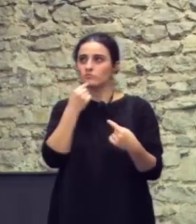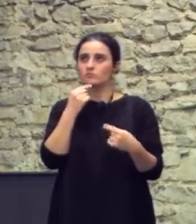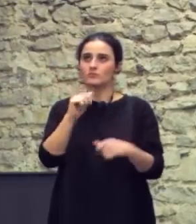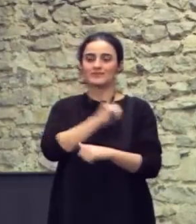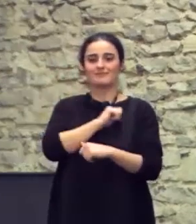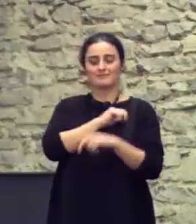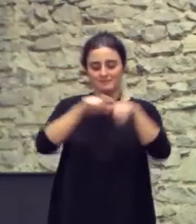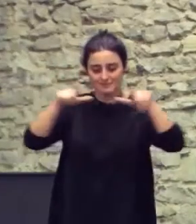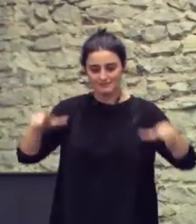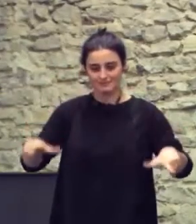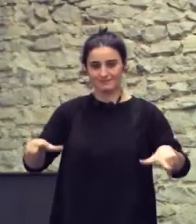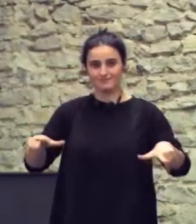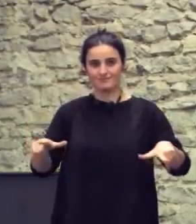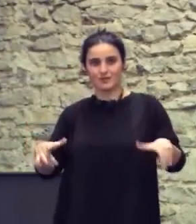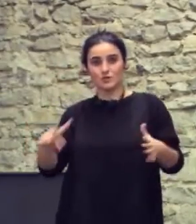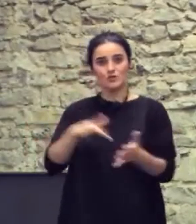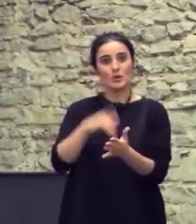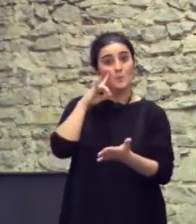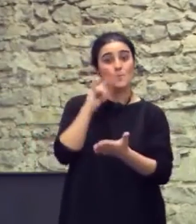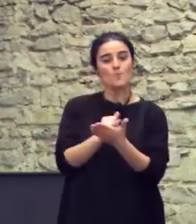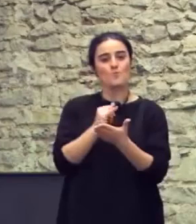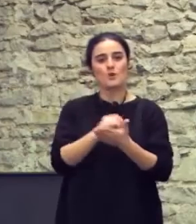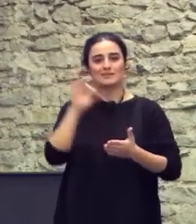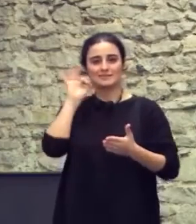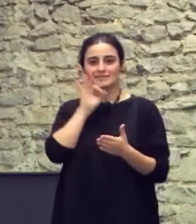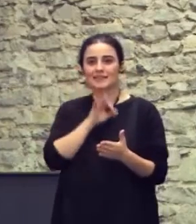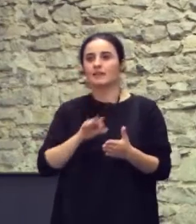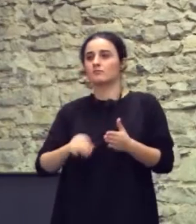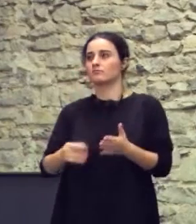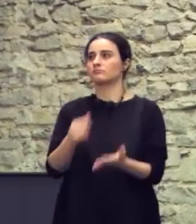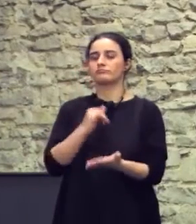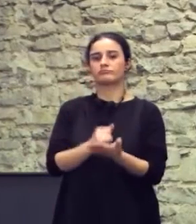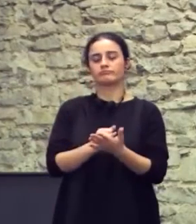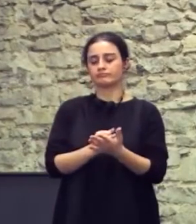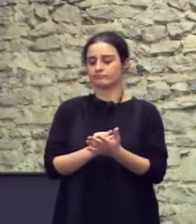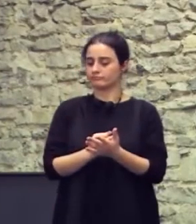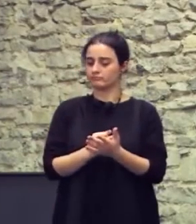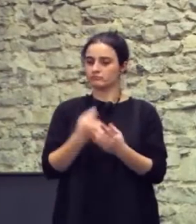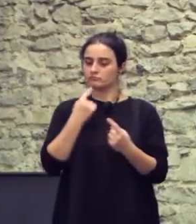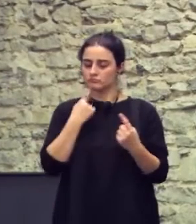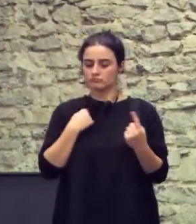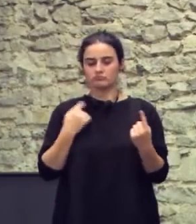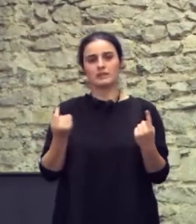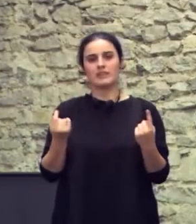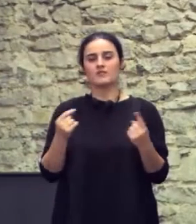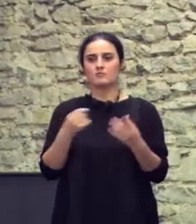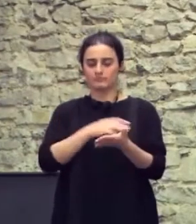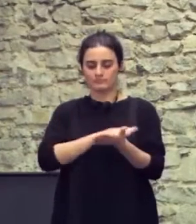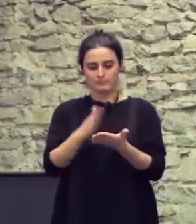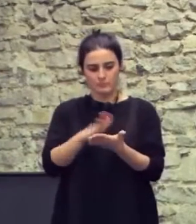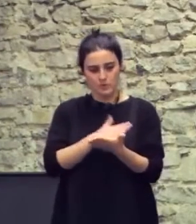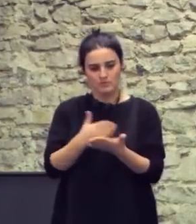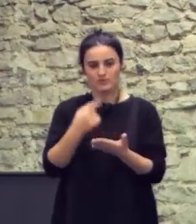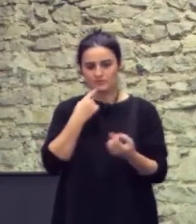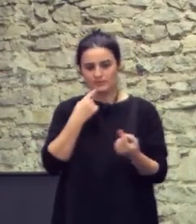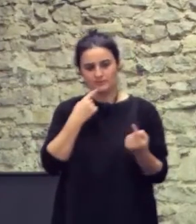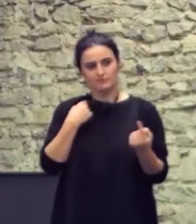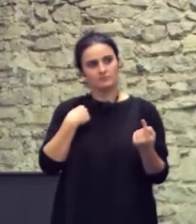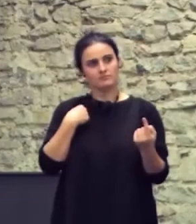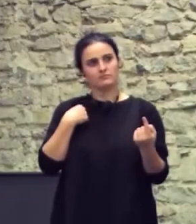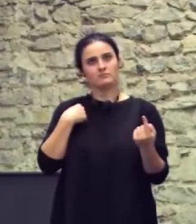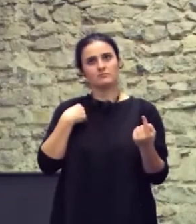batean IESaren frogak egitera doan bateki haotxez esana, ez? Eta esaten du, pentsatzea